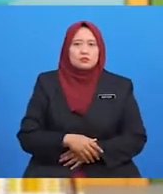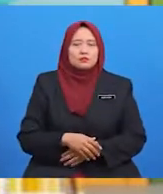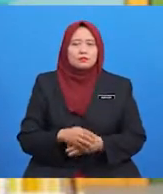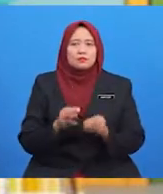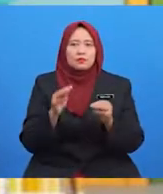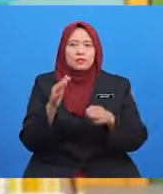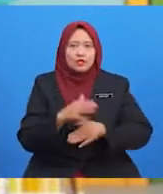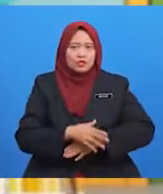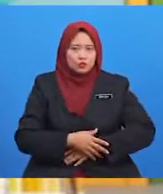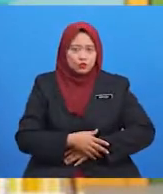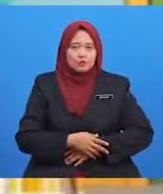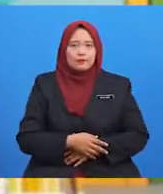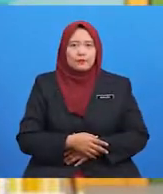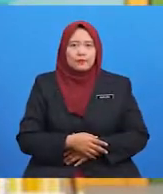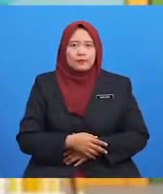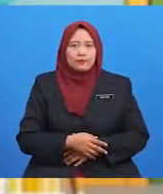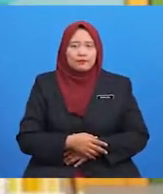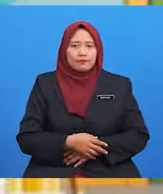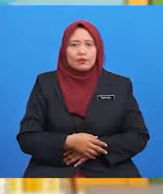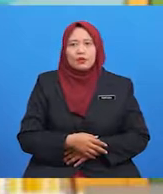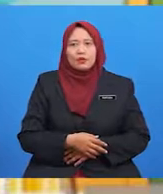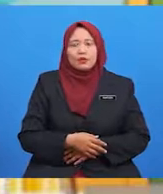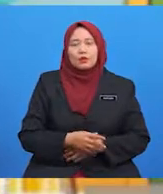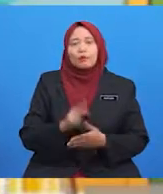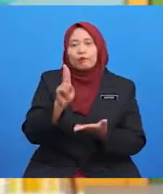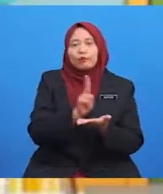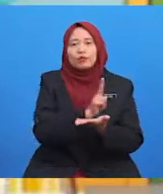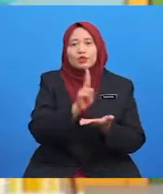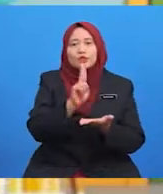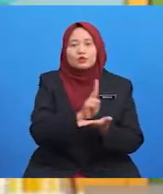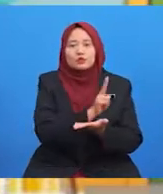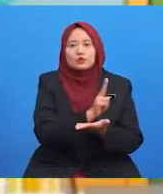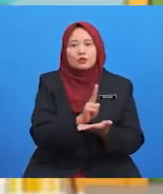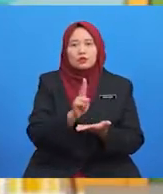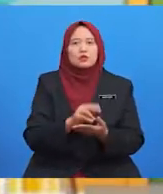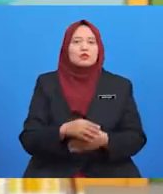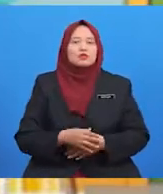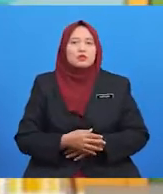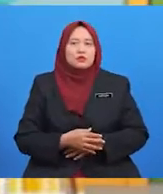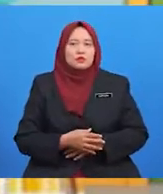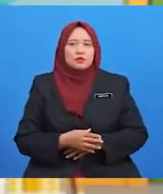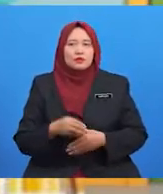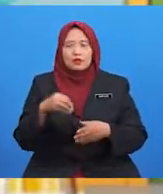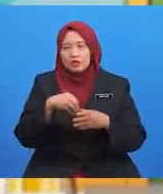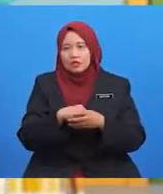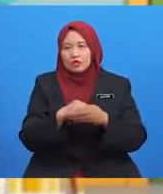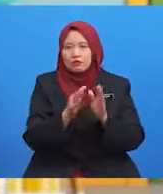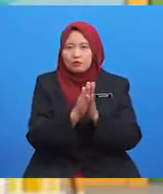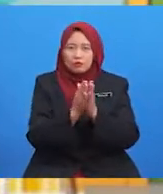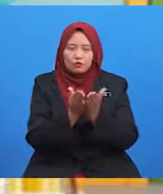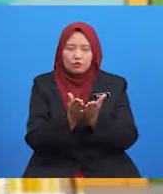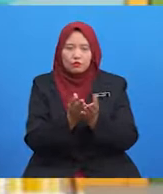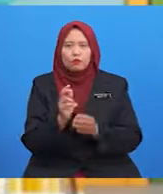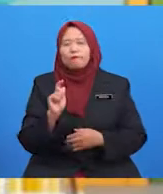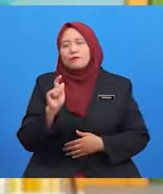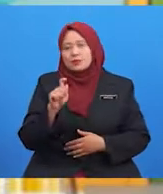pelajar sedia maklum, puisi-puisi moden yang terdapat dalam buku tersebut perlu